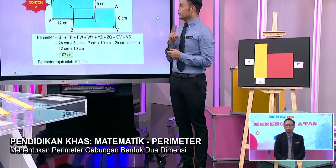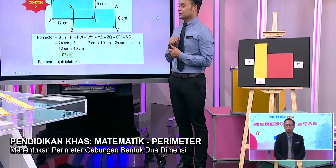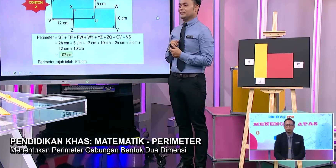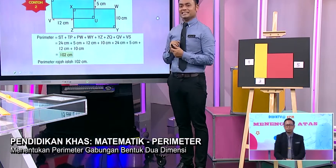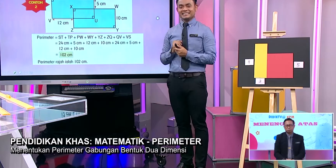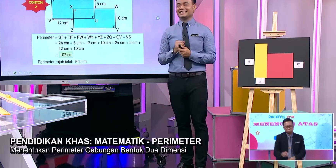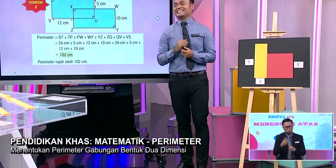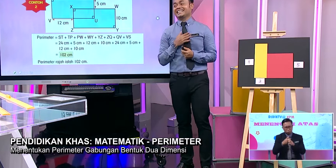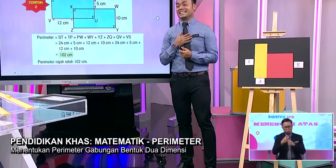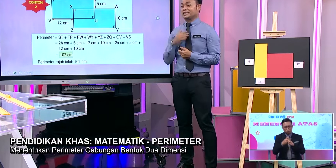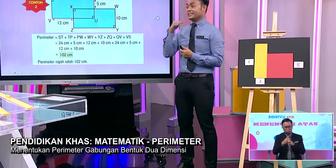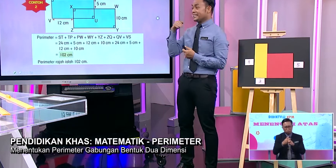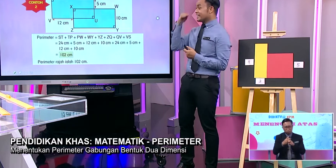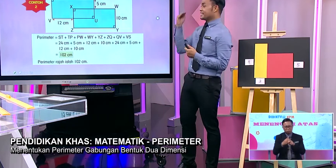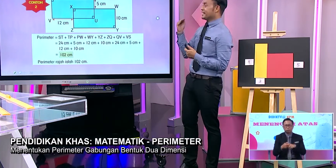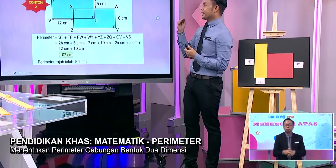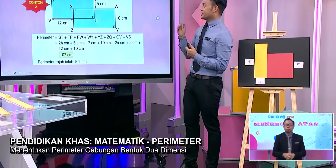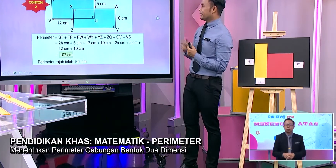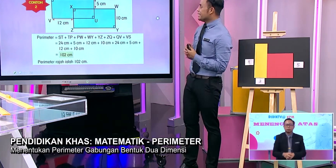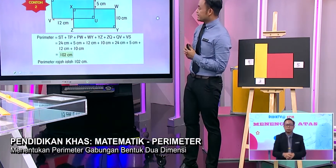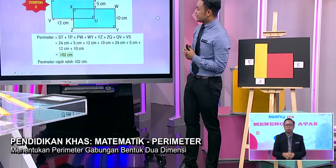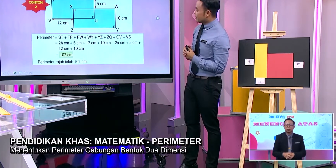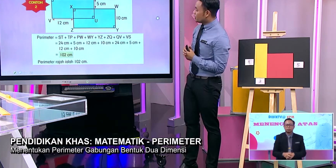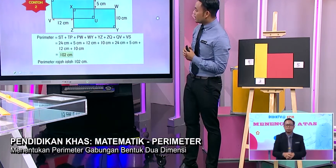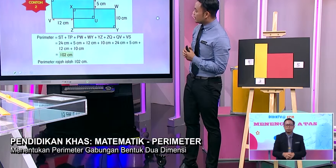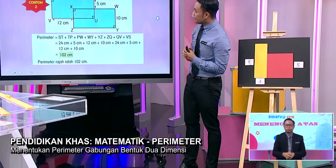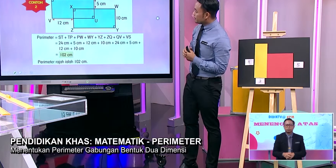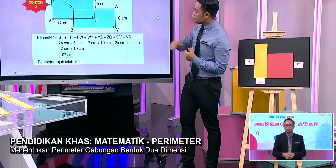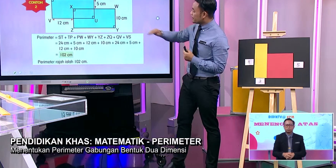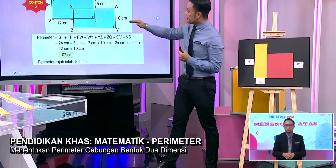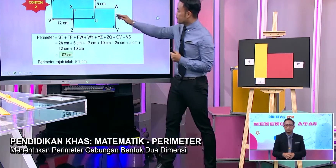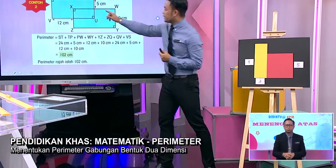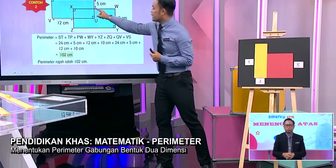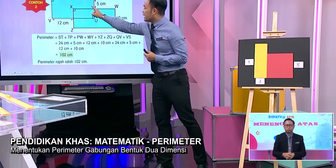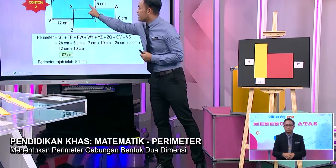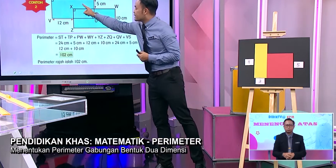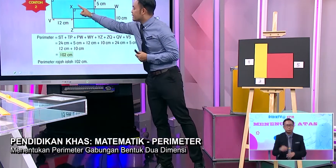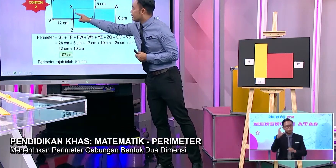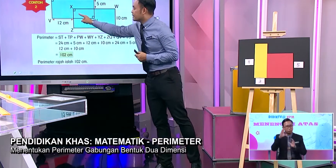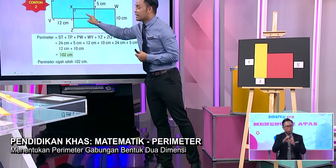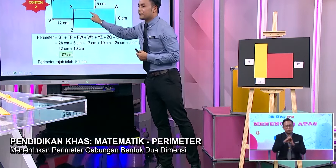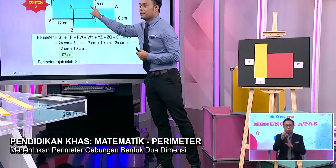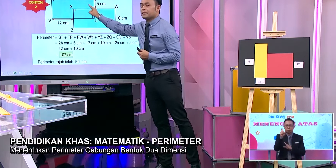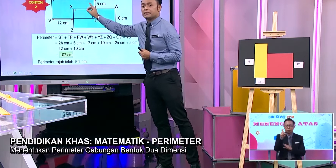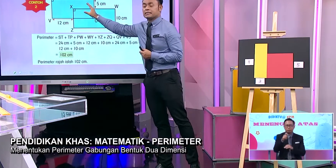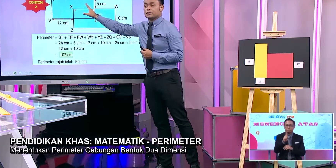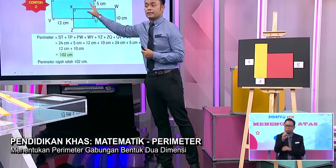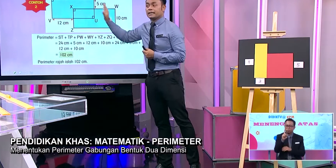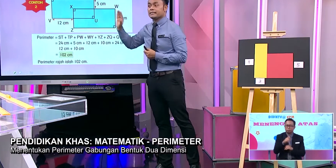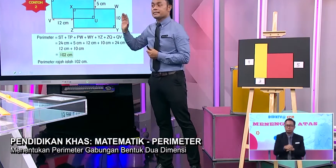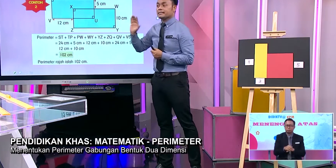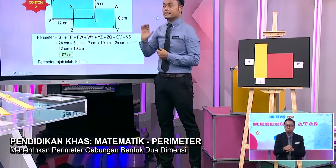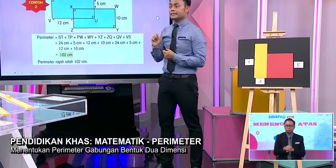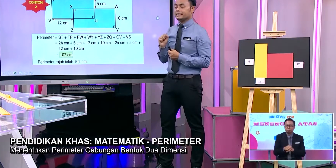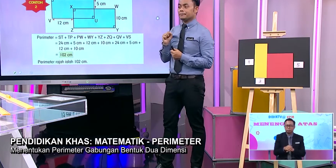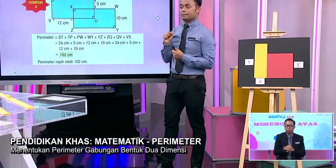semakin suka kalau kita jika kresek baik kita tengok Om gambar raja X yang pertama kita sebut